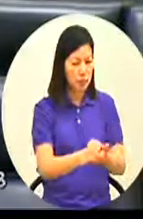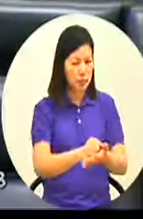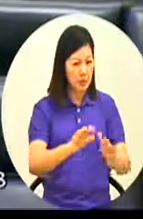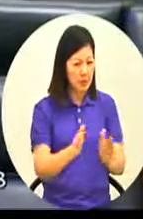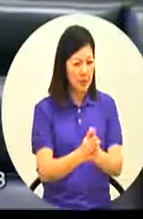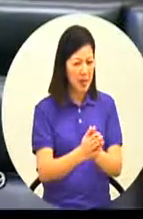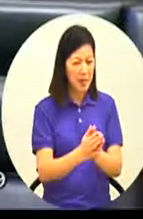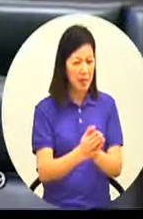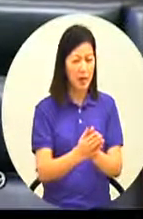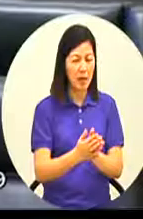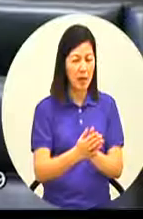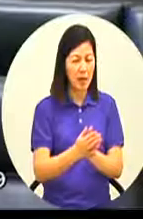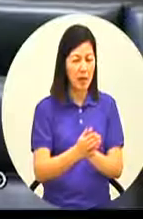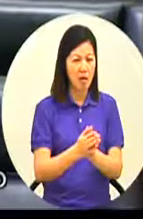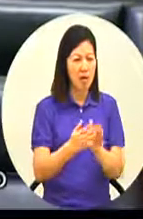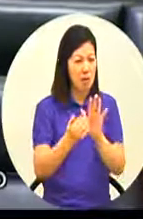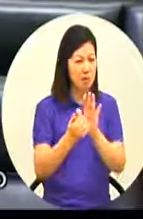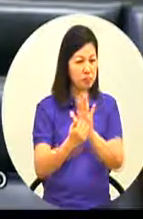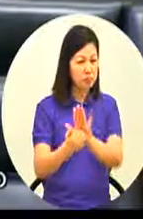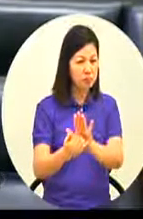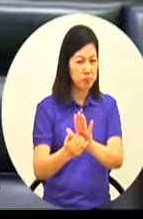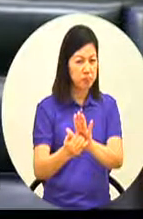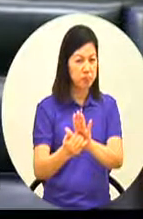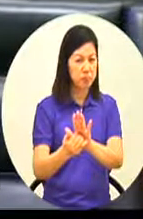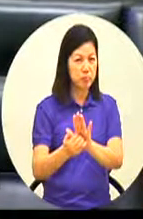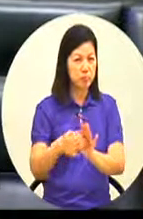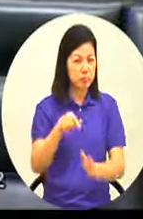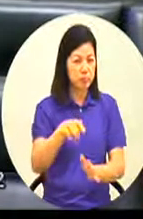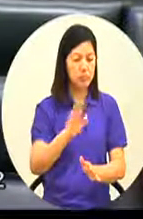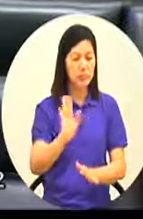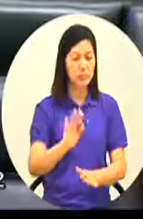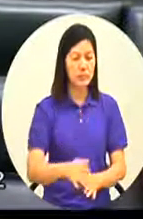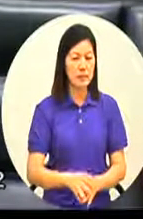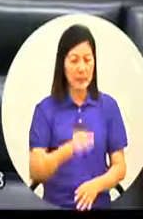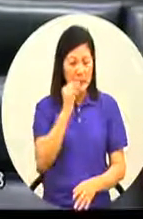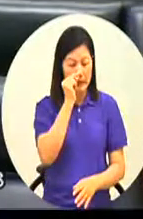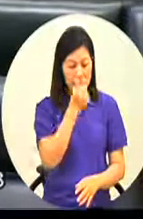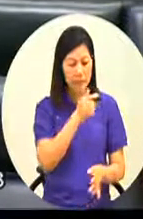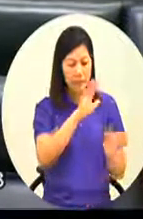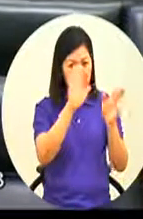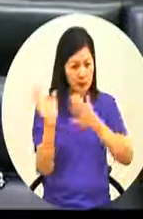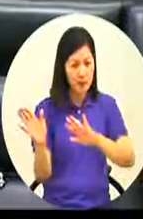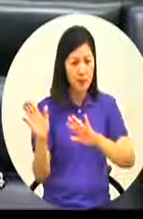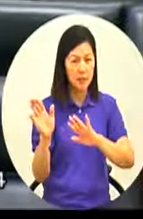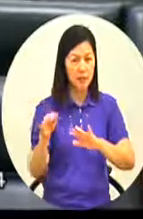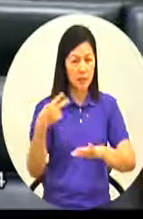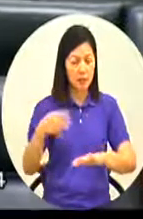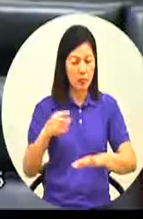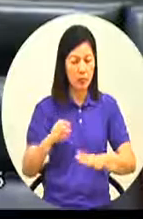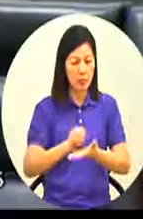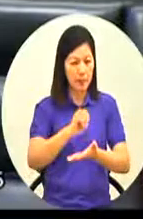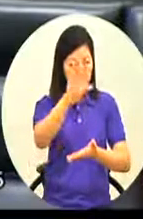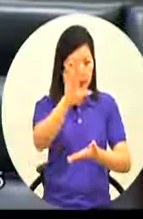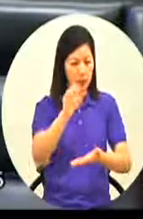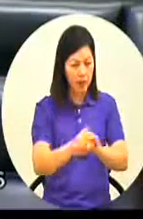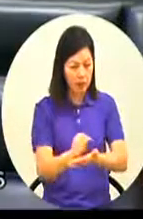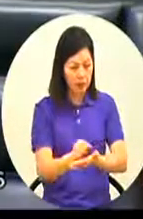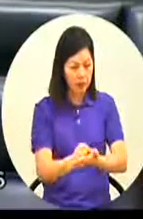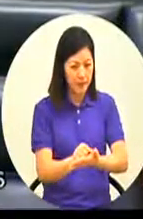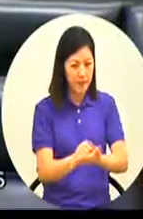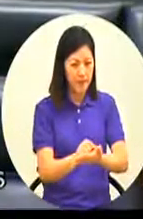户政有责任来把他这个较无同款、较特殊的案件，我们写个报告，让社会